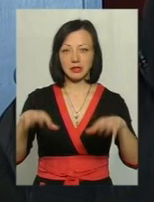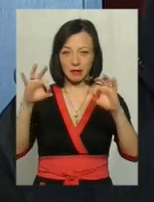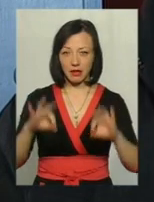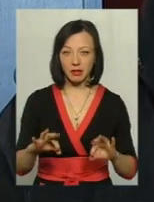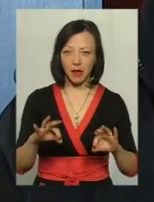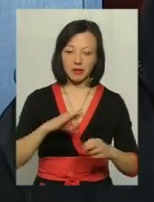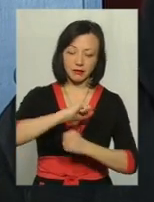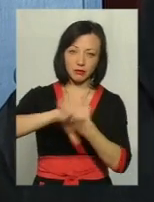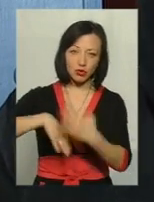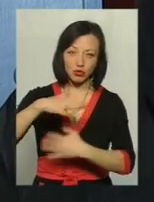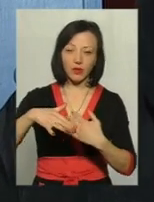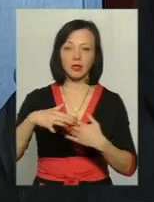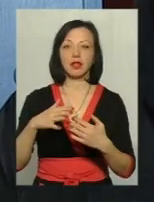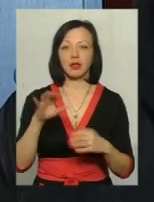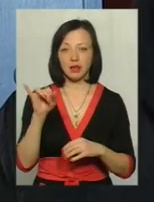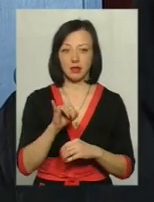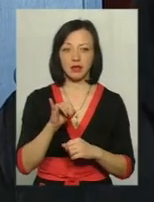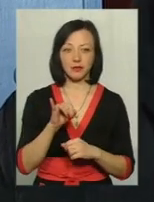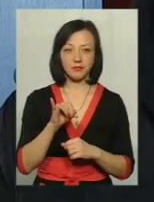їх змішувати. В принципі,